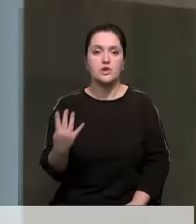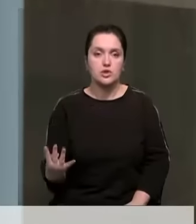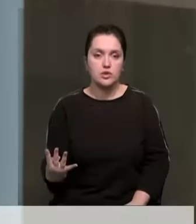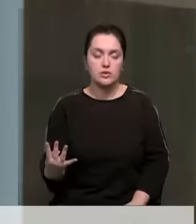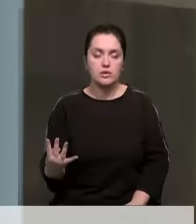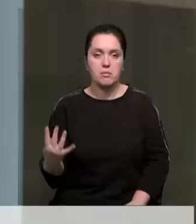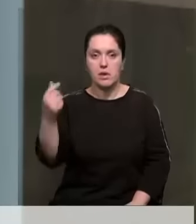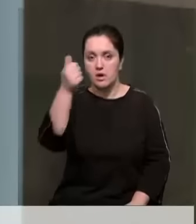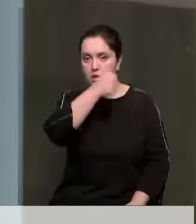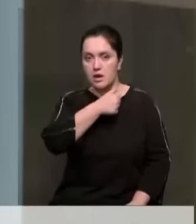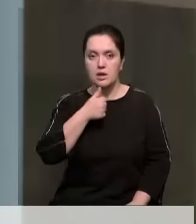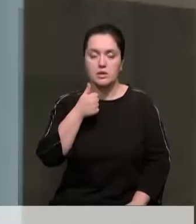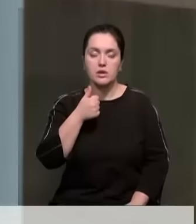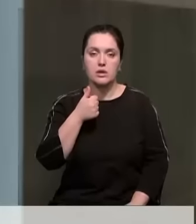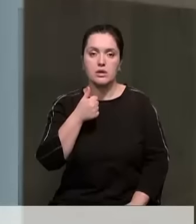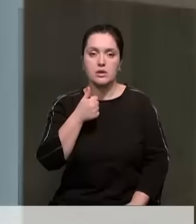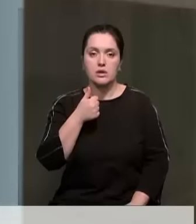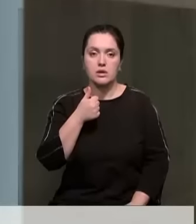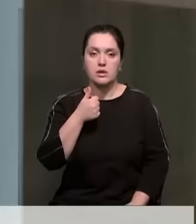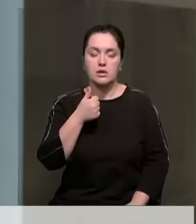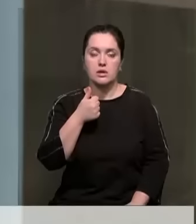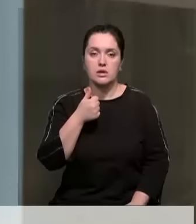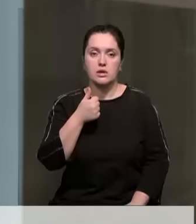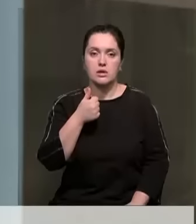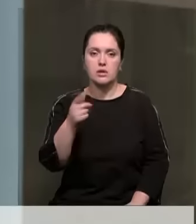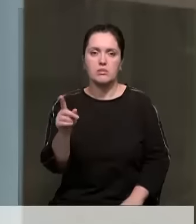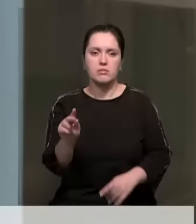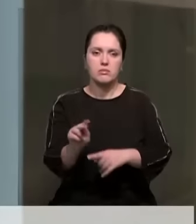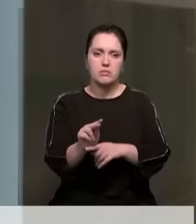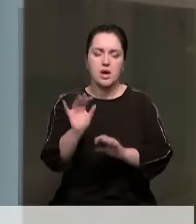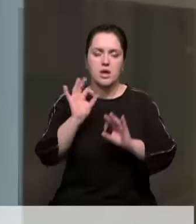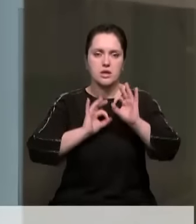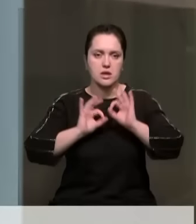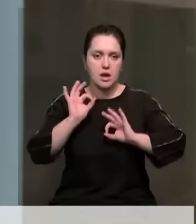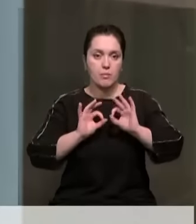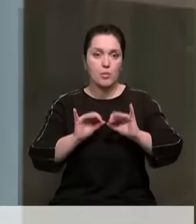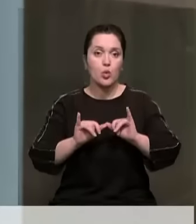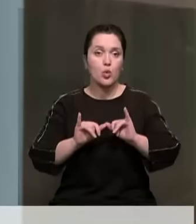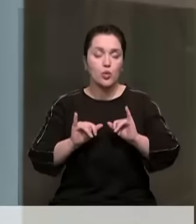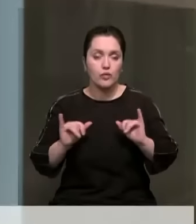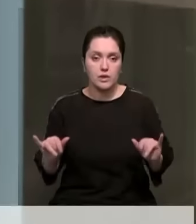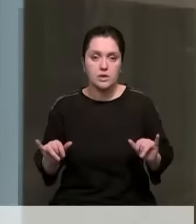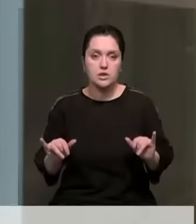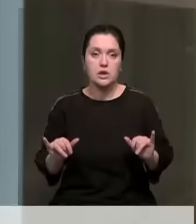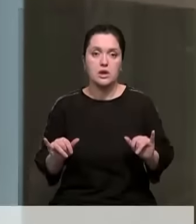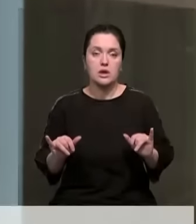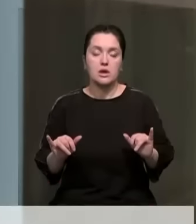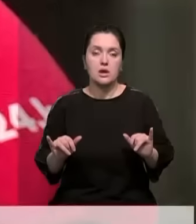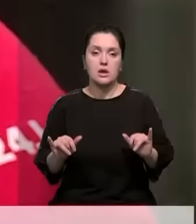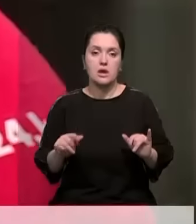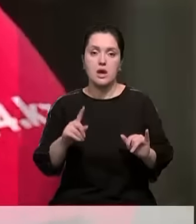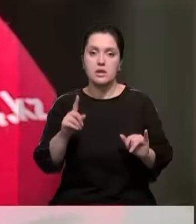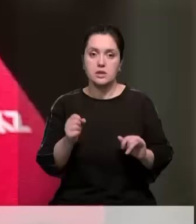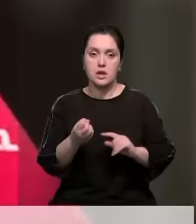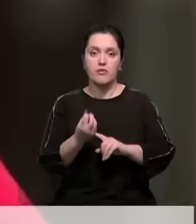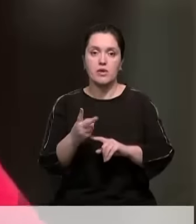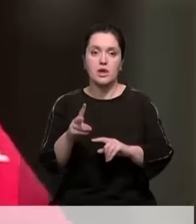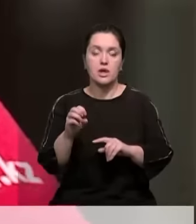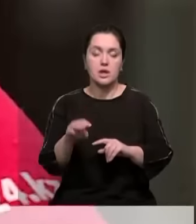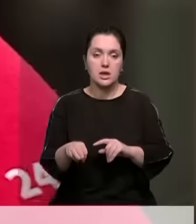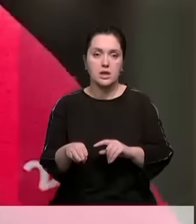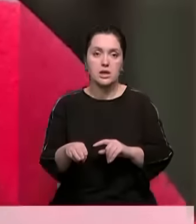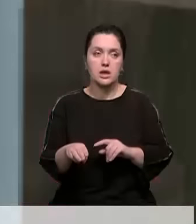году. И охват антиретровирусной терапии увеличился в 19 раз за последние 12 лет.